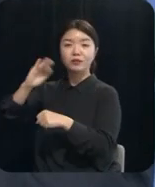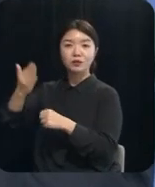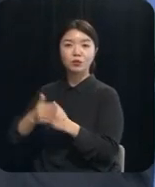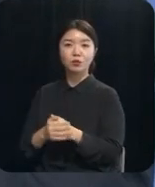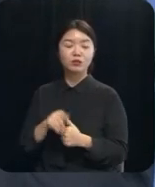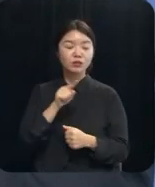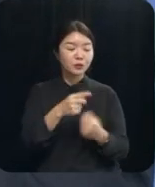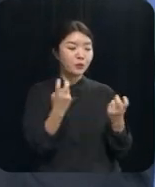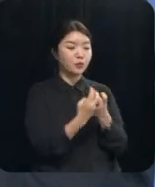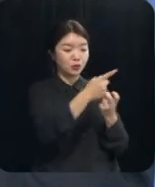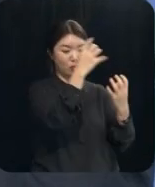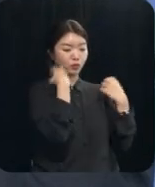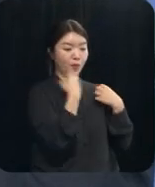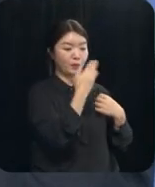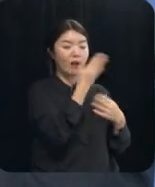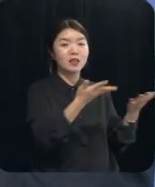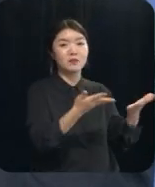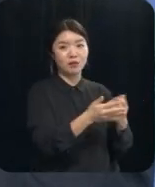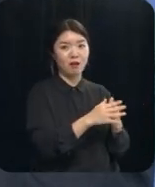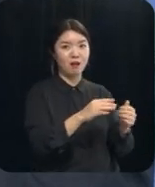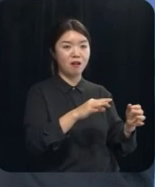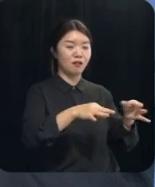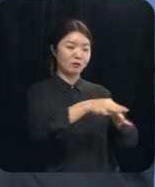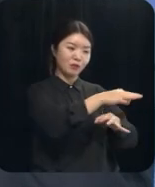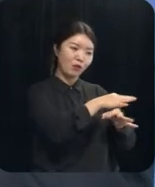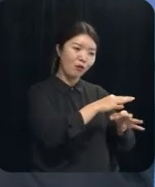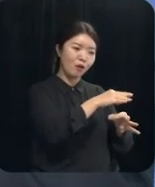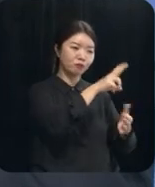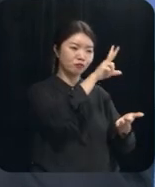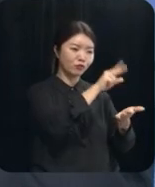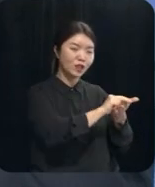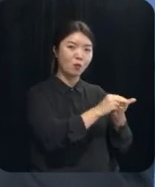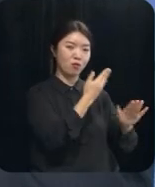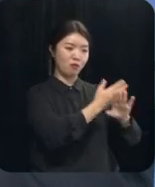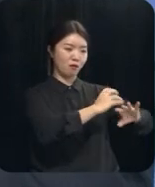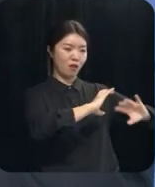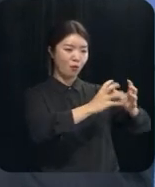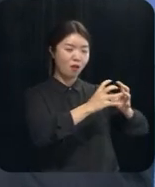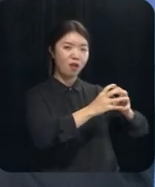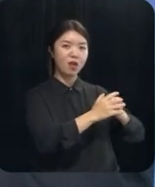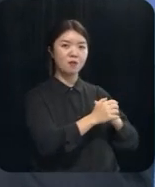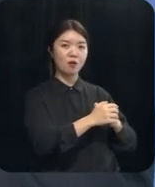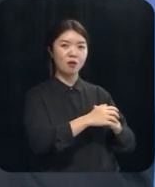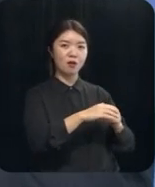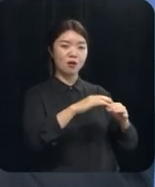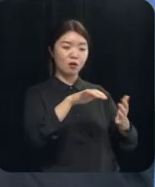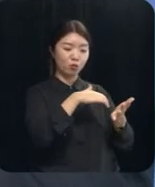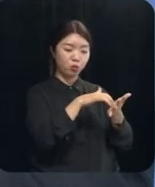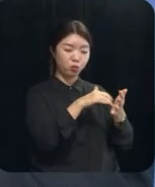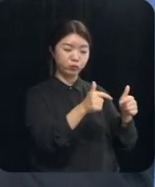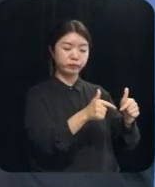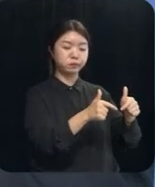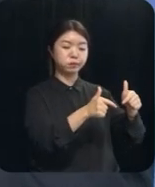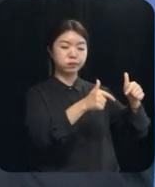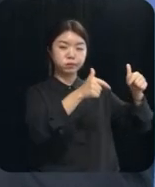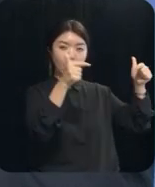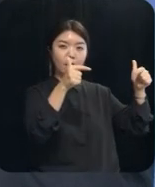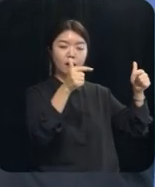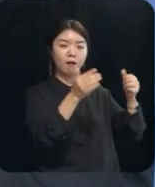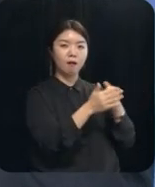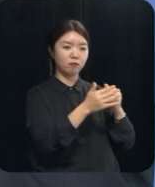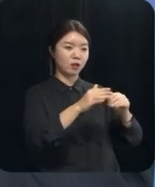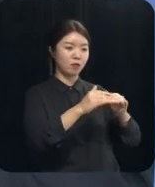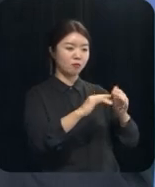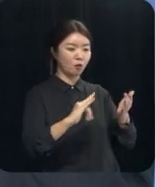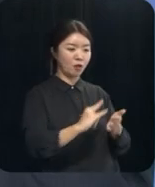어떻게 정부가 할 수 있는 일입니까? 경영상의 판단으로 해외 여행 수요가 급격히 늘어나가지고